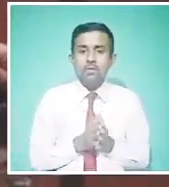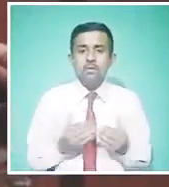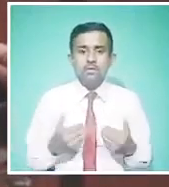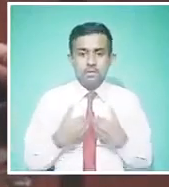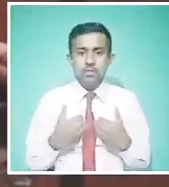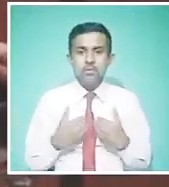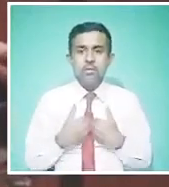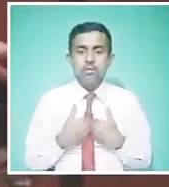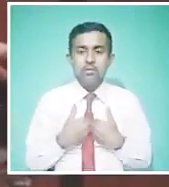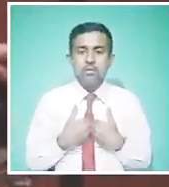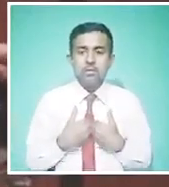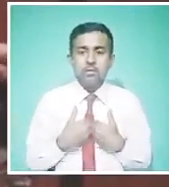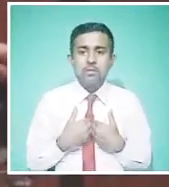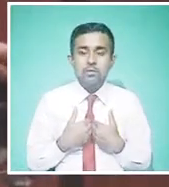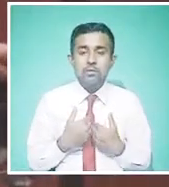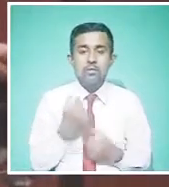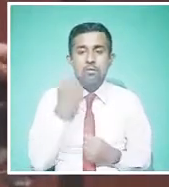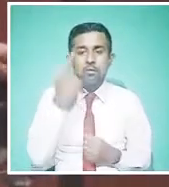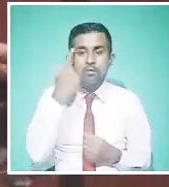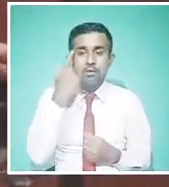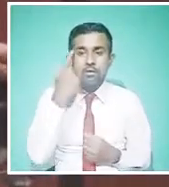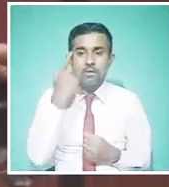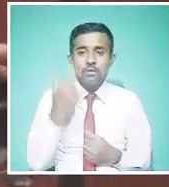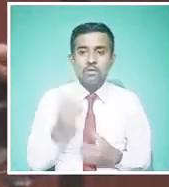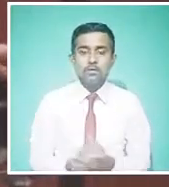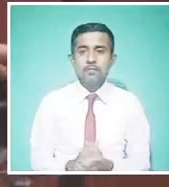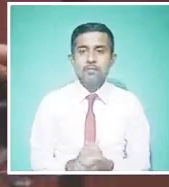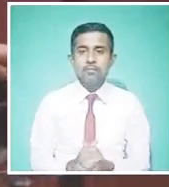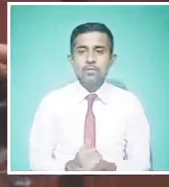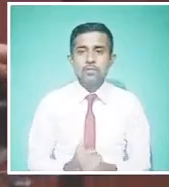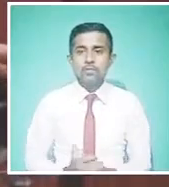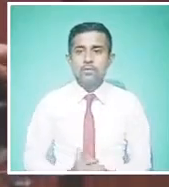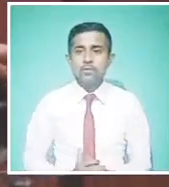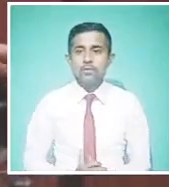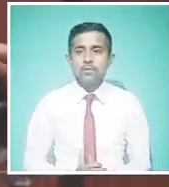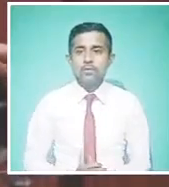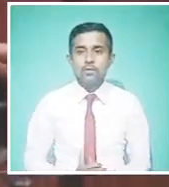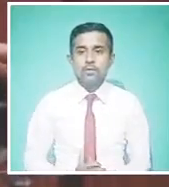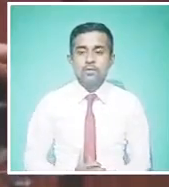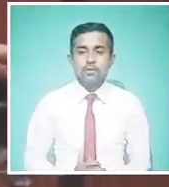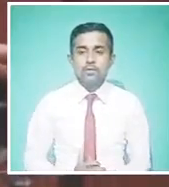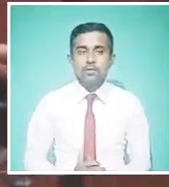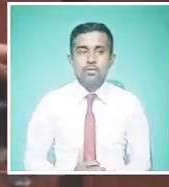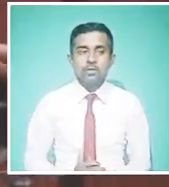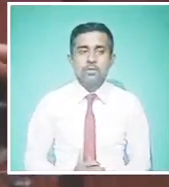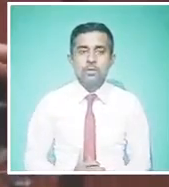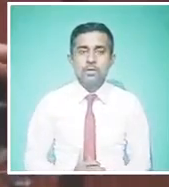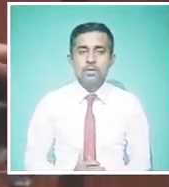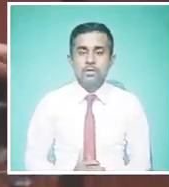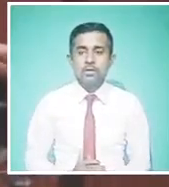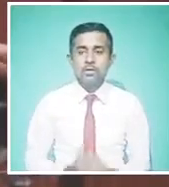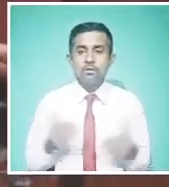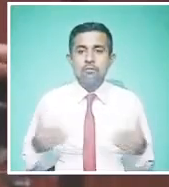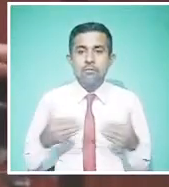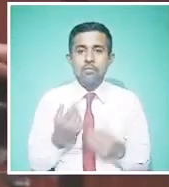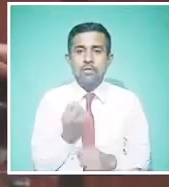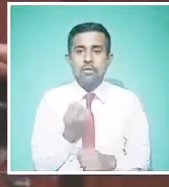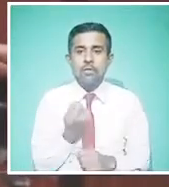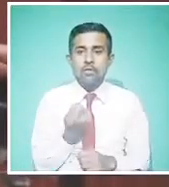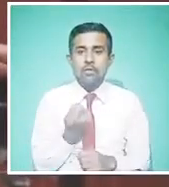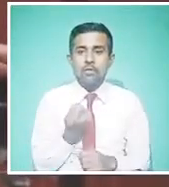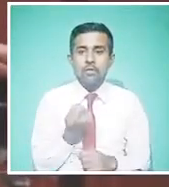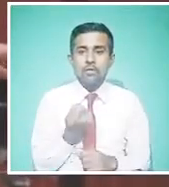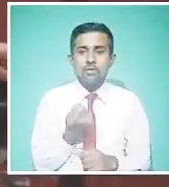வனவிலாகாவுக்குரிய காணிகளையே பயிர் செய்கைக்கு உட்படுத்தலாம். இப்பொழுது உள்ள பொருளாதார நெருக்கடி தீர்க்கப்படுவதற்கு அதன்